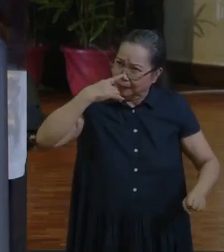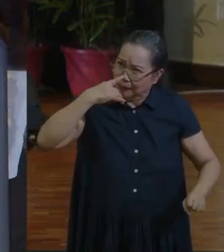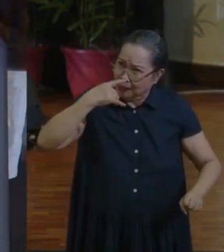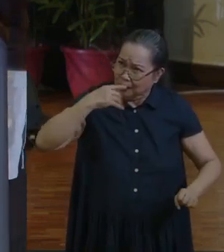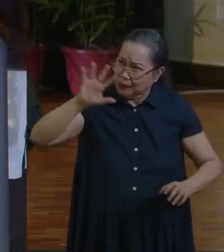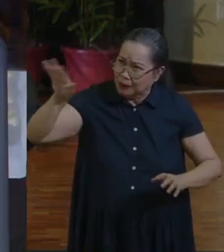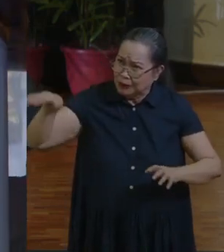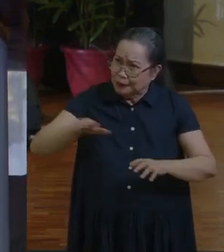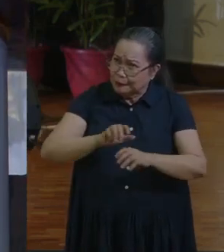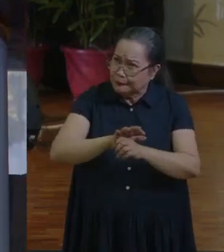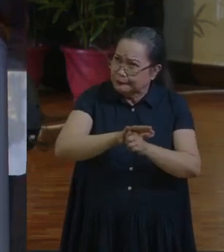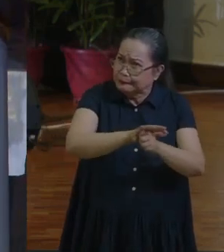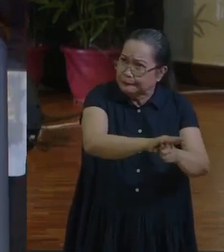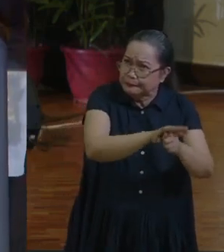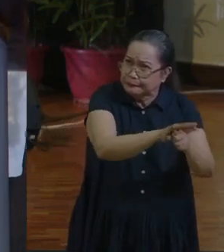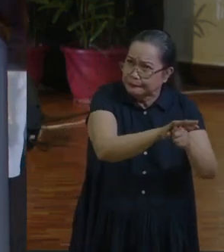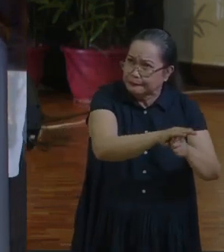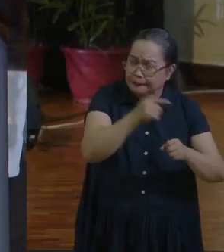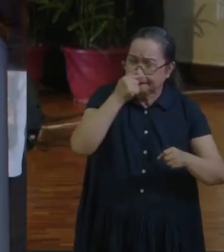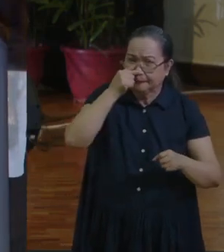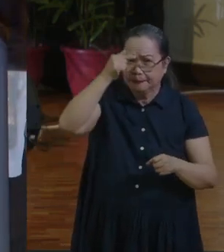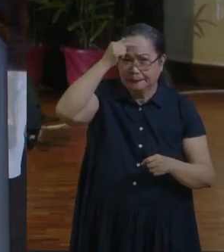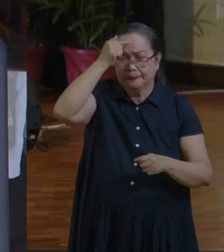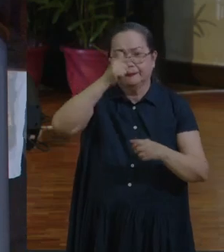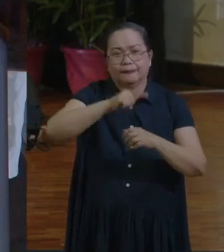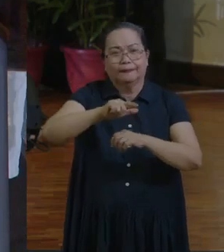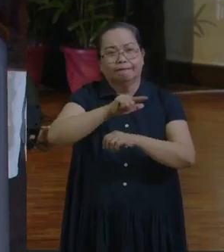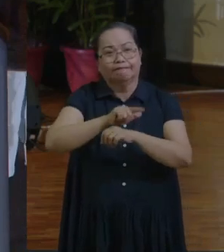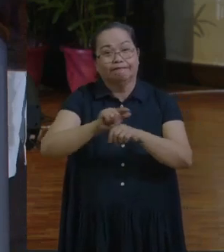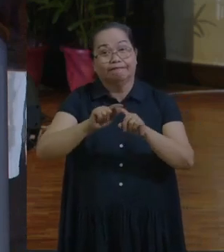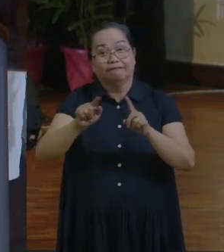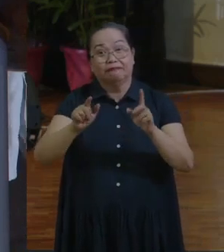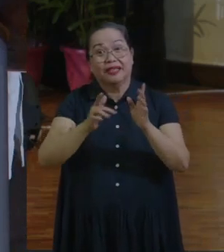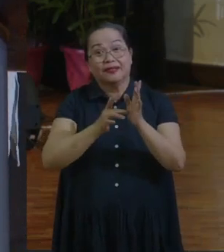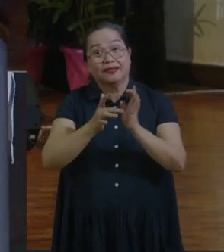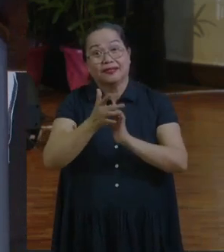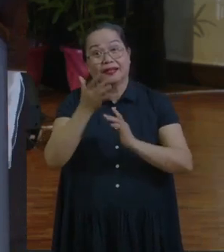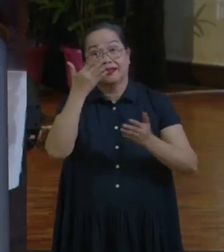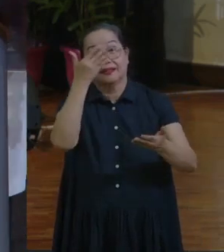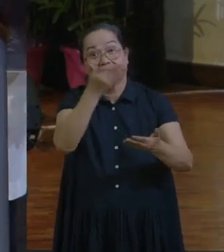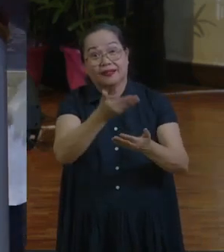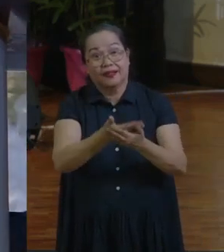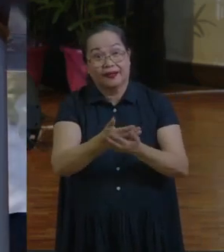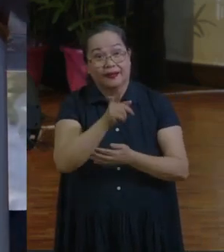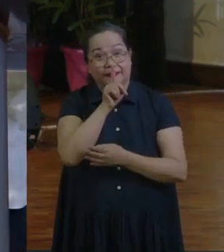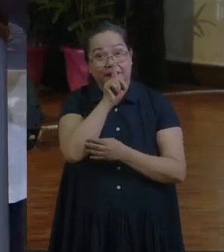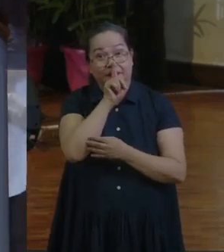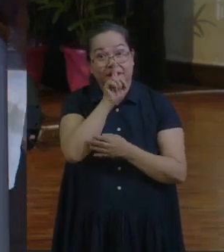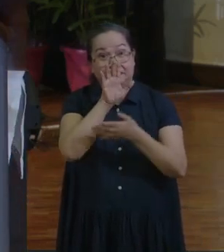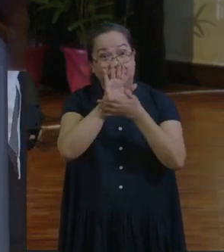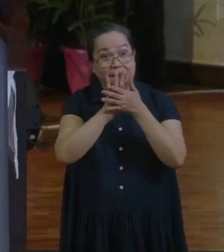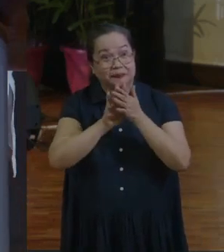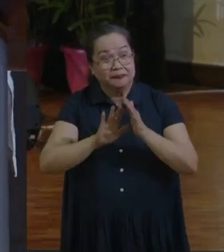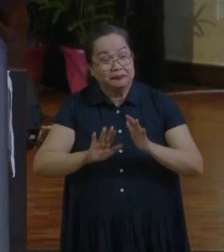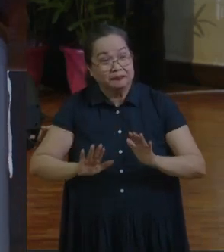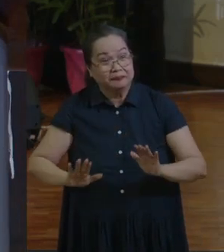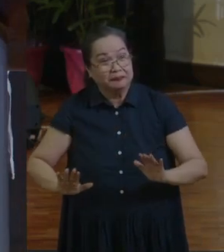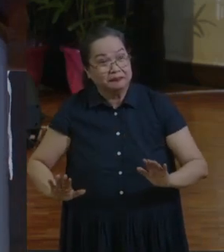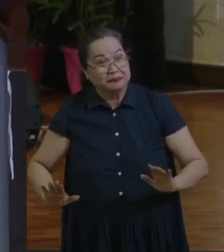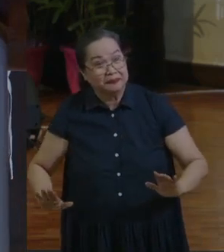mga bansang hentil. Ngunit ang pagdating niya ay sa hindi inaasahang